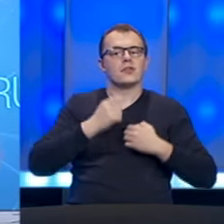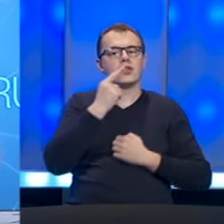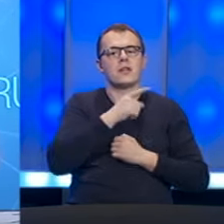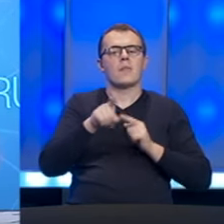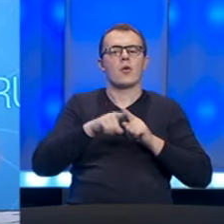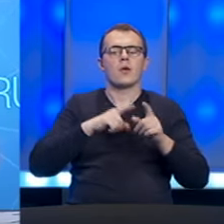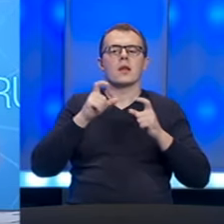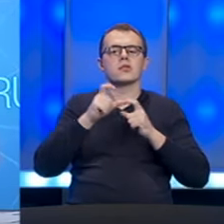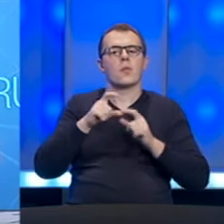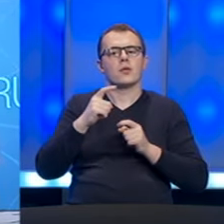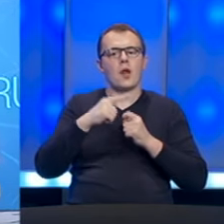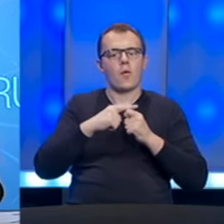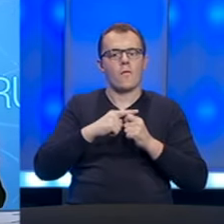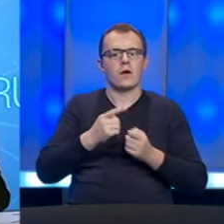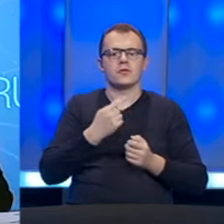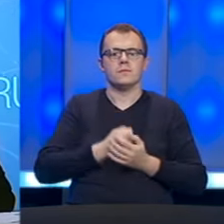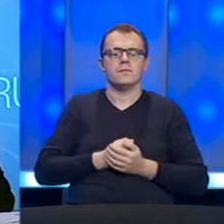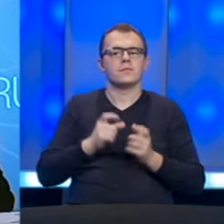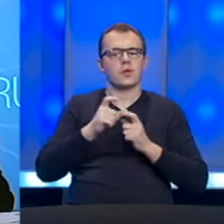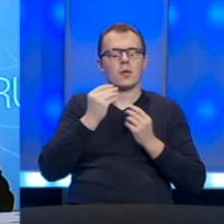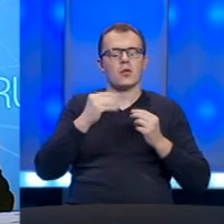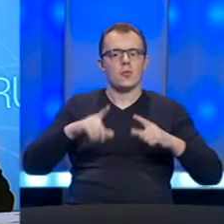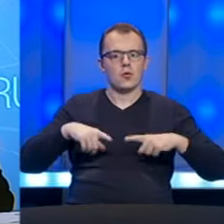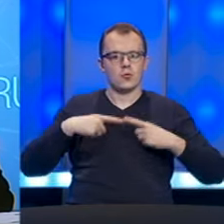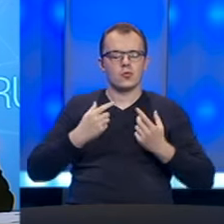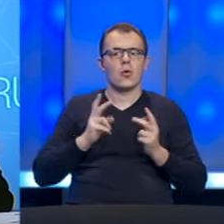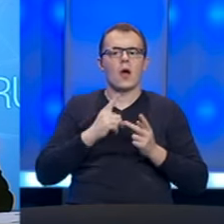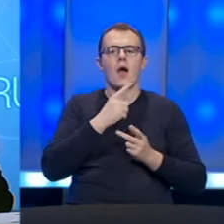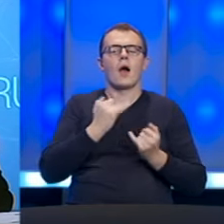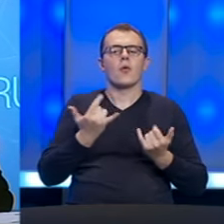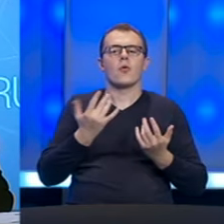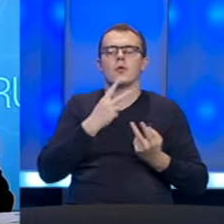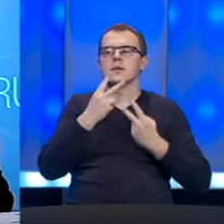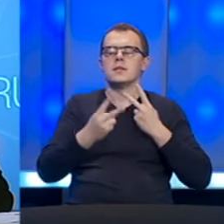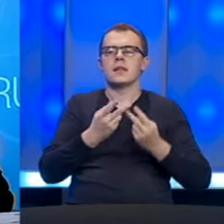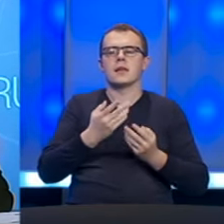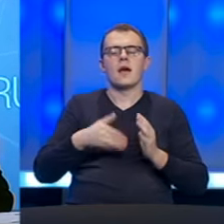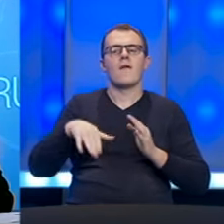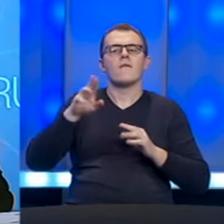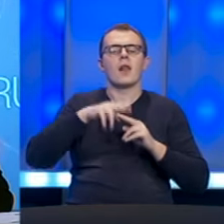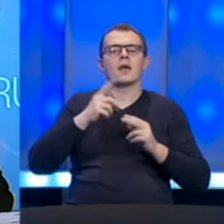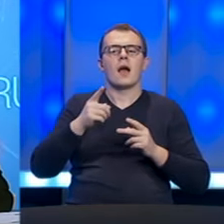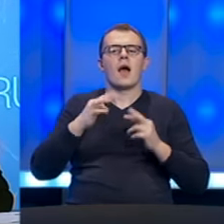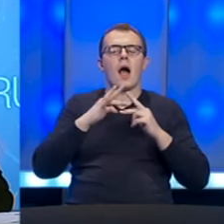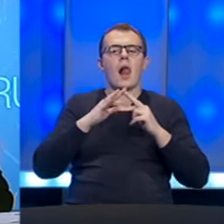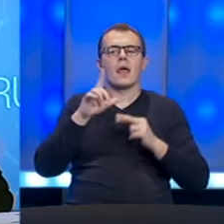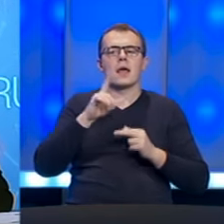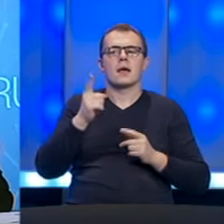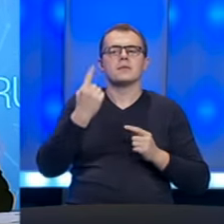kolega Slobodan Kovač. Slobodane, dobro jutro. Kako izgleda Velika aleja za 1.